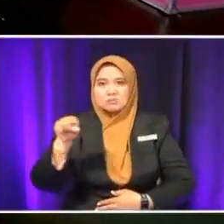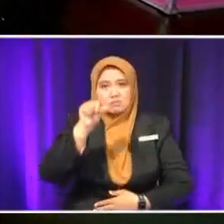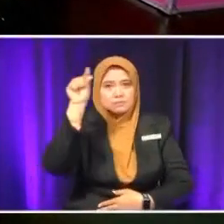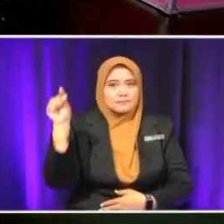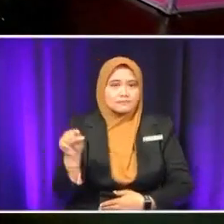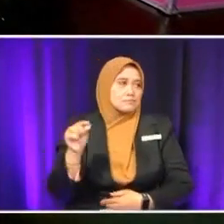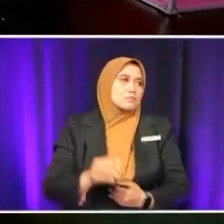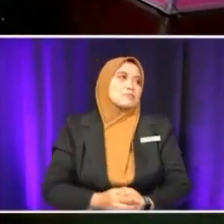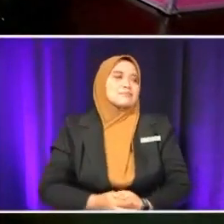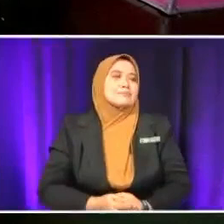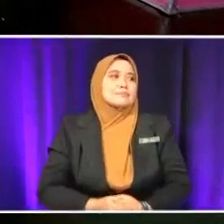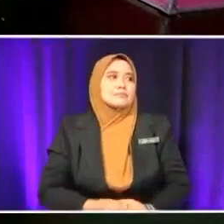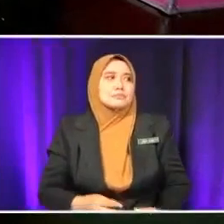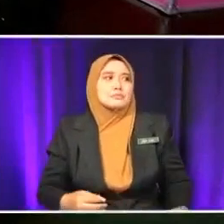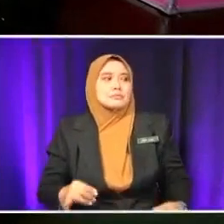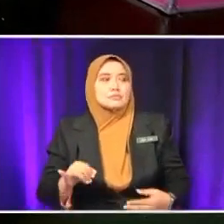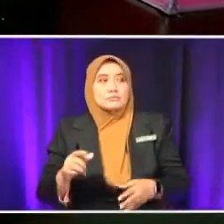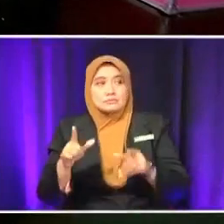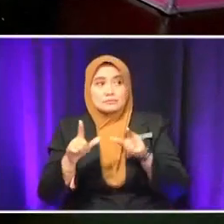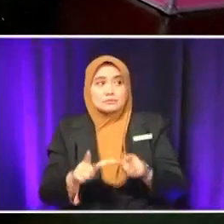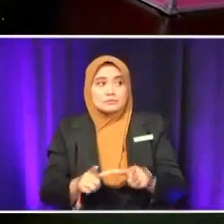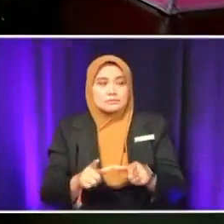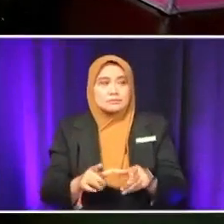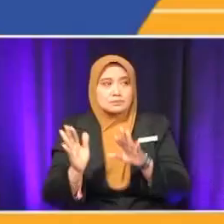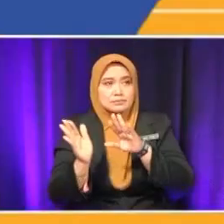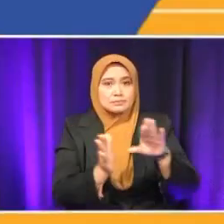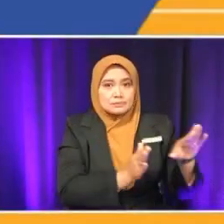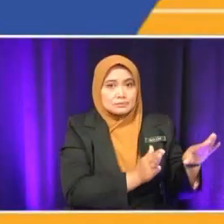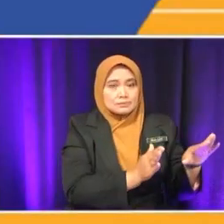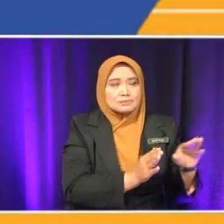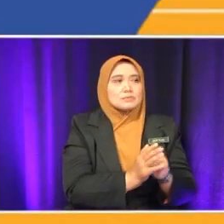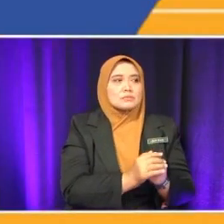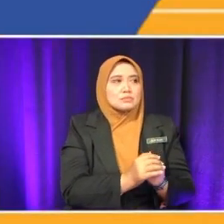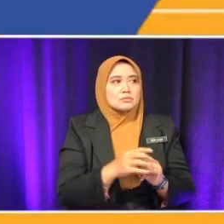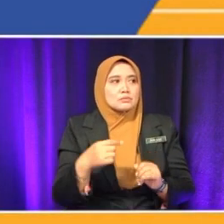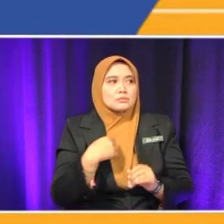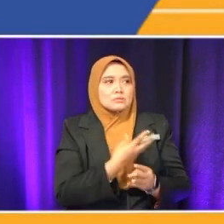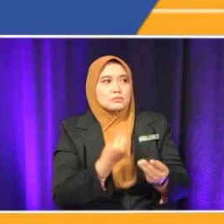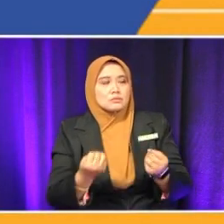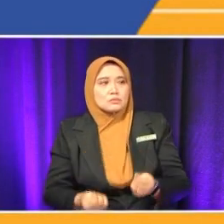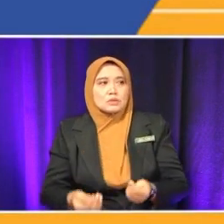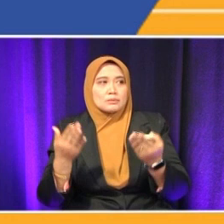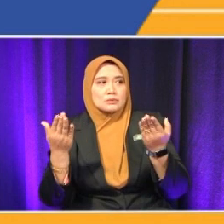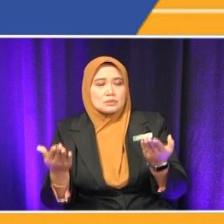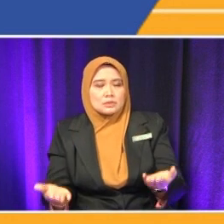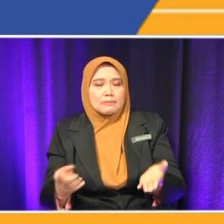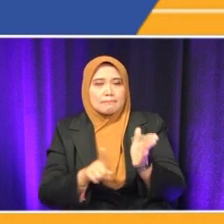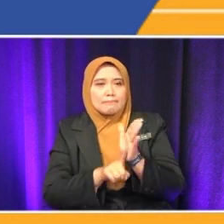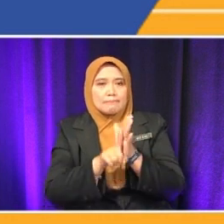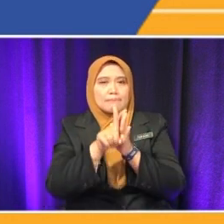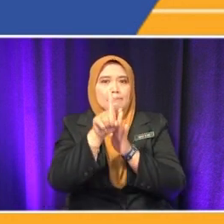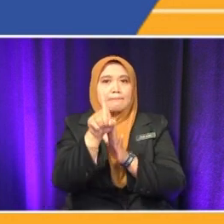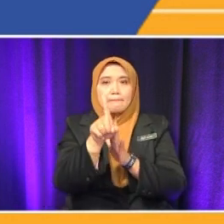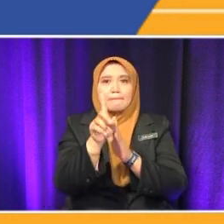tepi sana soalan tadi sebagai panduan. Ya. Kita ingat tadi dia nak pemberat yang paling tinggi. Okey, jadi kita lukis balik bucu-bucu tu kita mesti